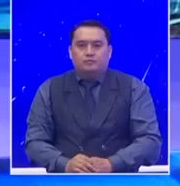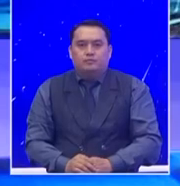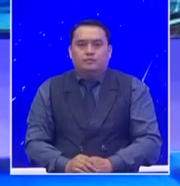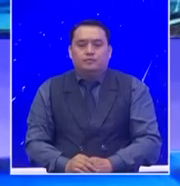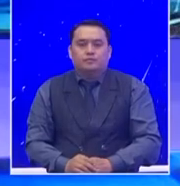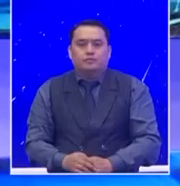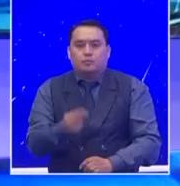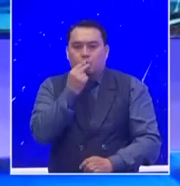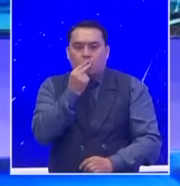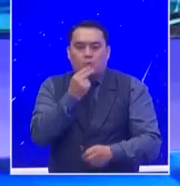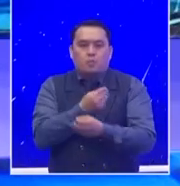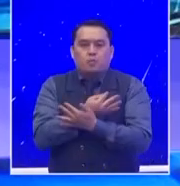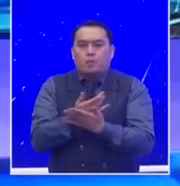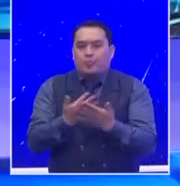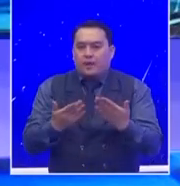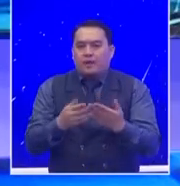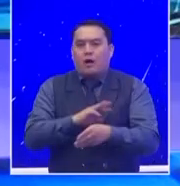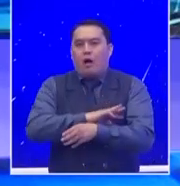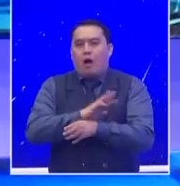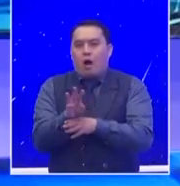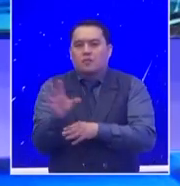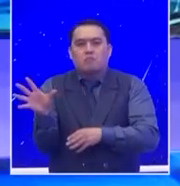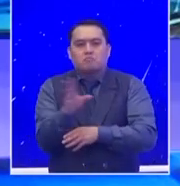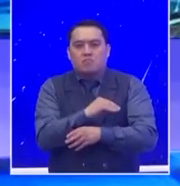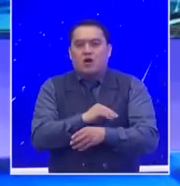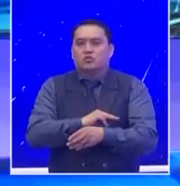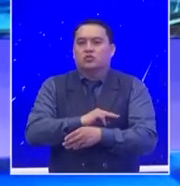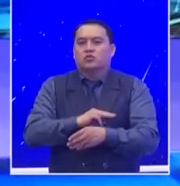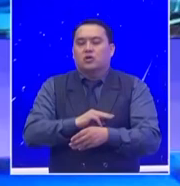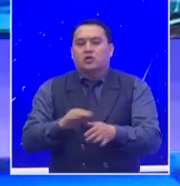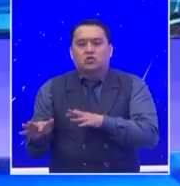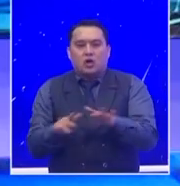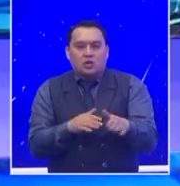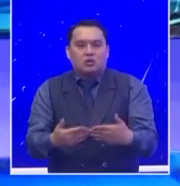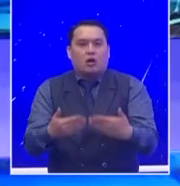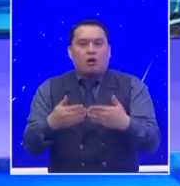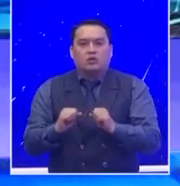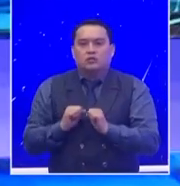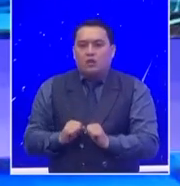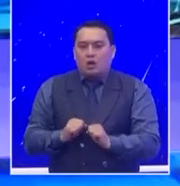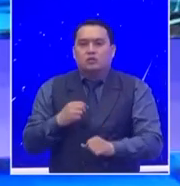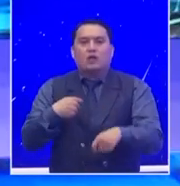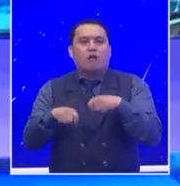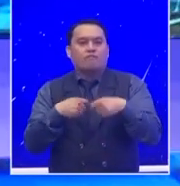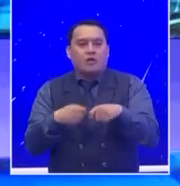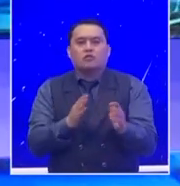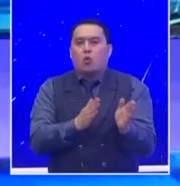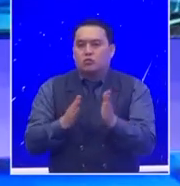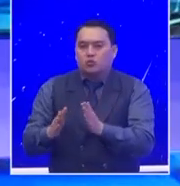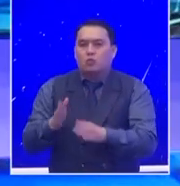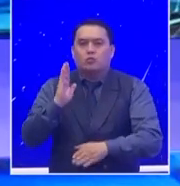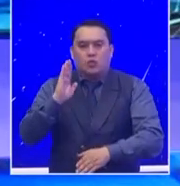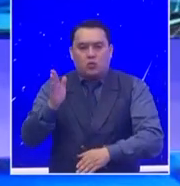Үкімет азық-түлік қауіпсіздігін қамтамасыз ету бойынша барлық шараларды қабылдап жатыр. Әлеуметтік маңызы бар тауарлардың барлығы тұрақтандырылатын